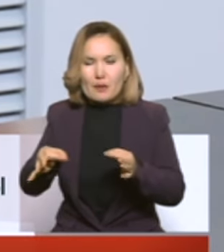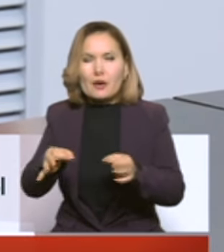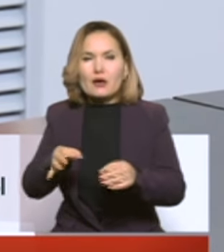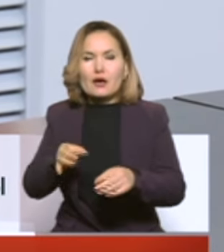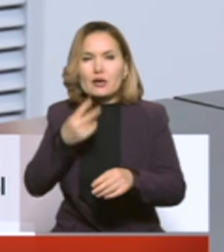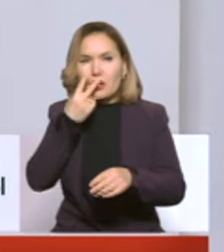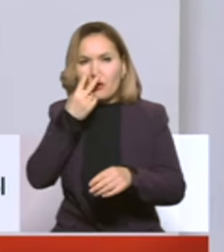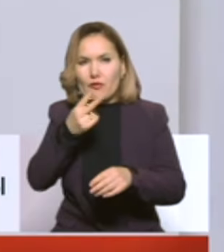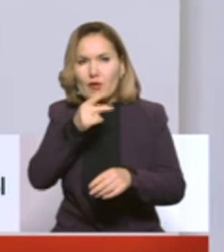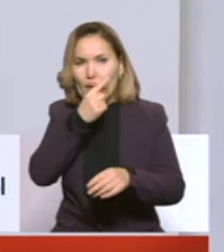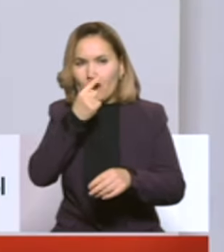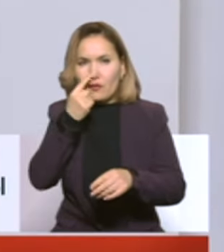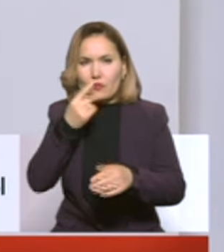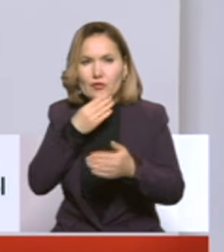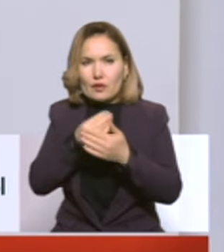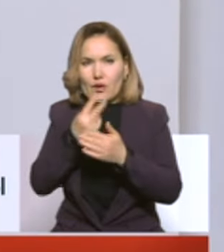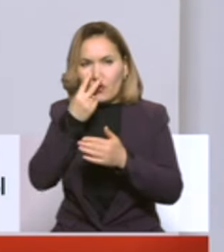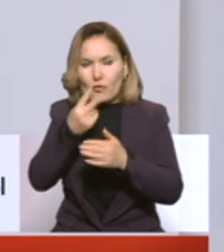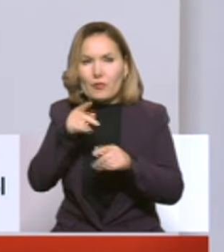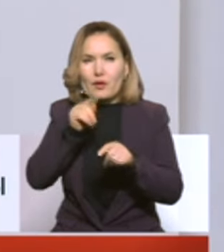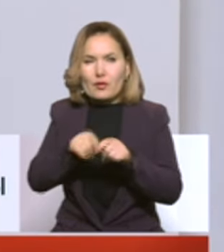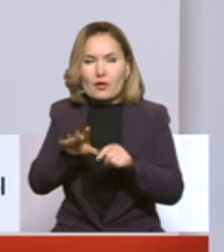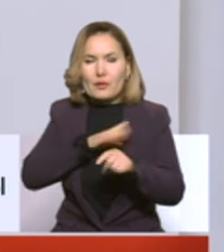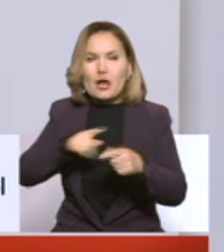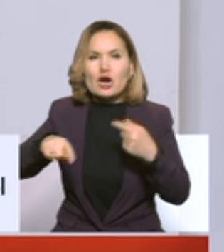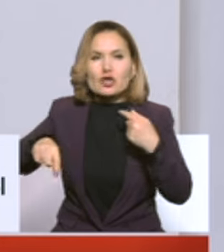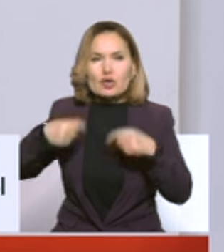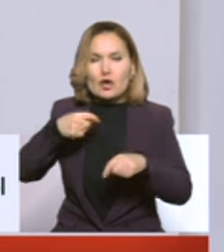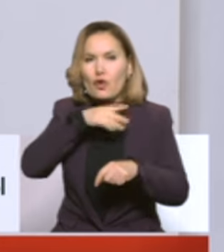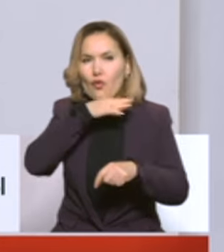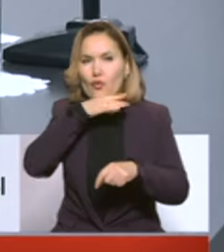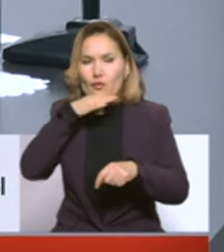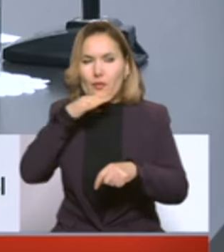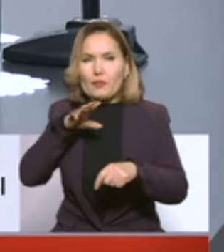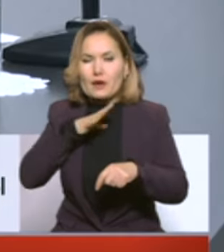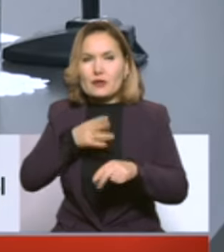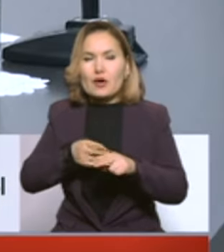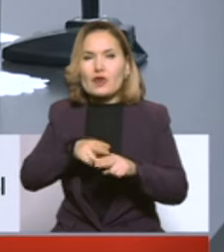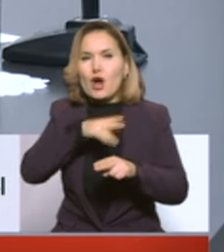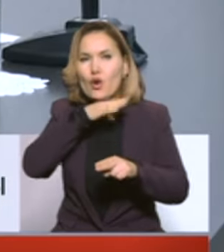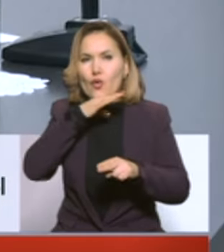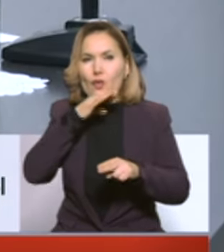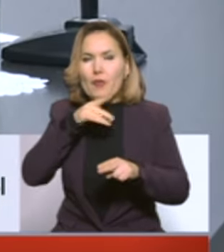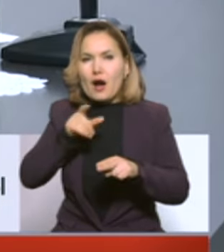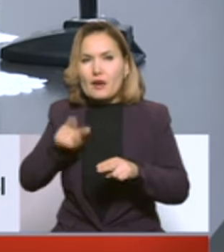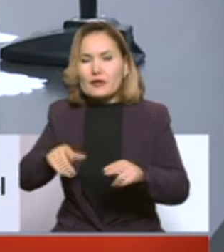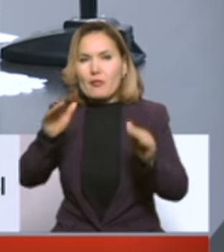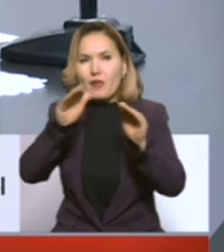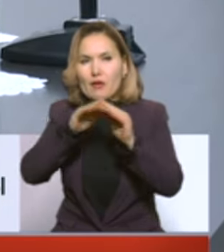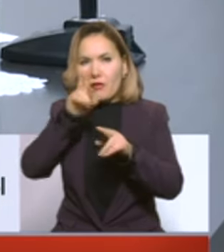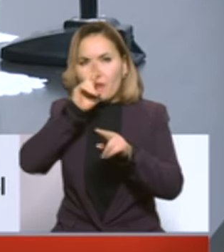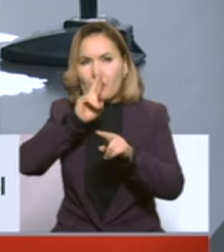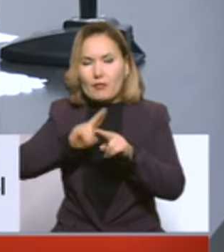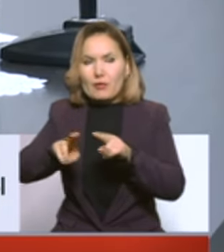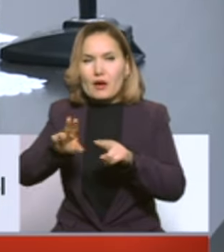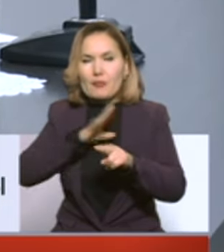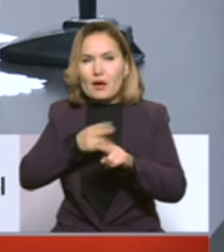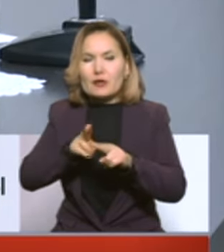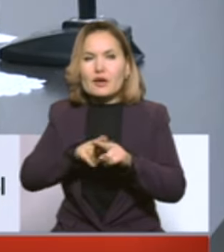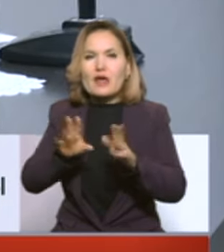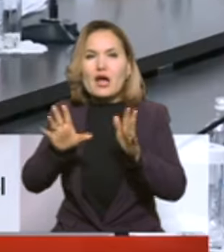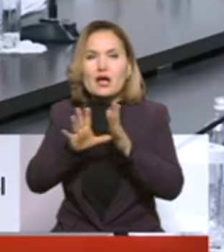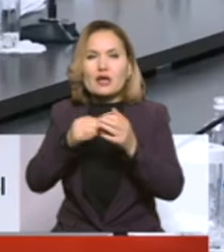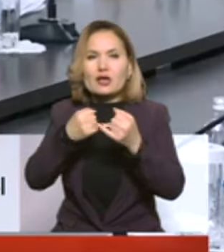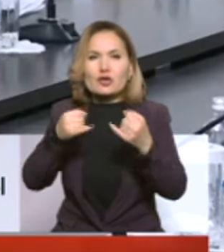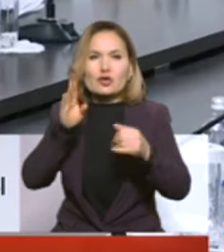бүгін. Апаттың ауқымын, шығынды көріп отырмын. Қаншама дүние мүлік, электр желілері судың астында